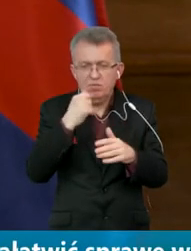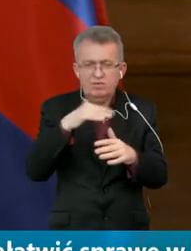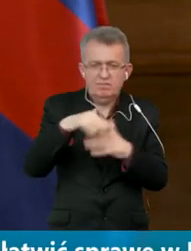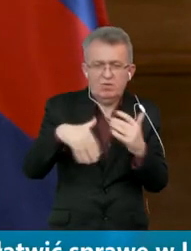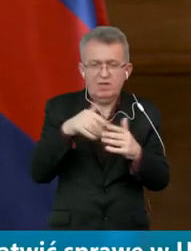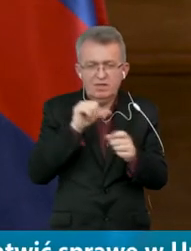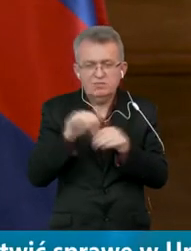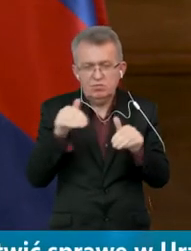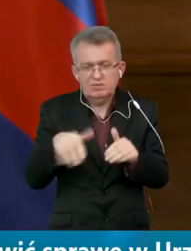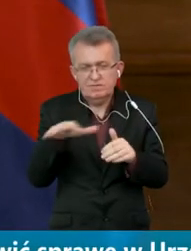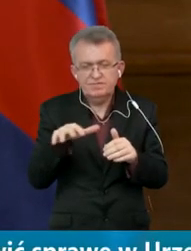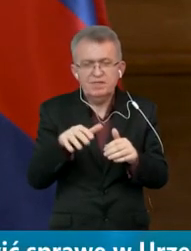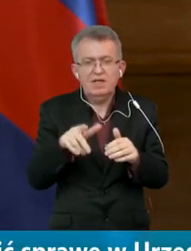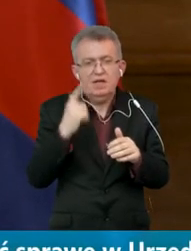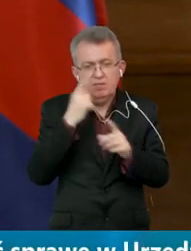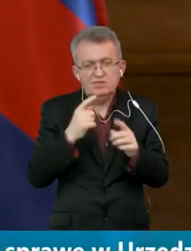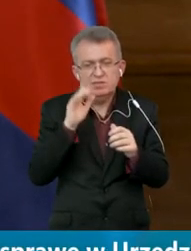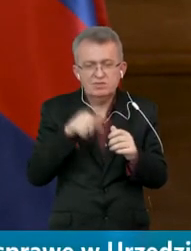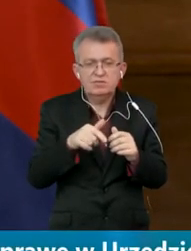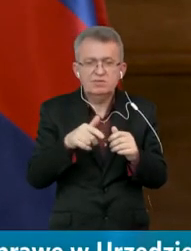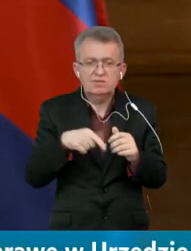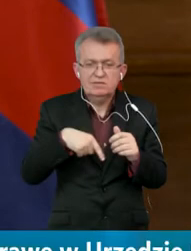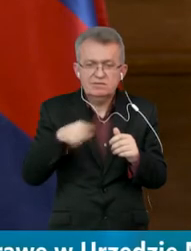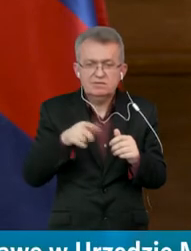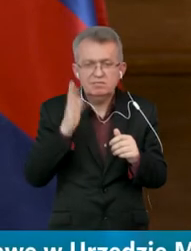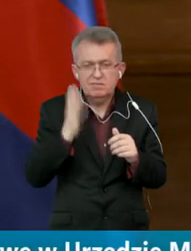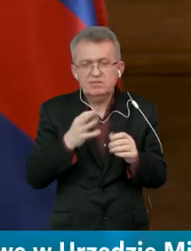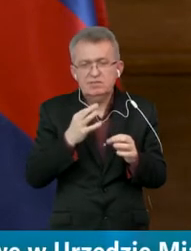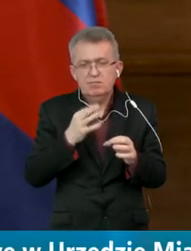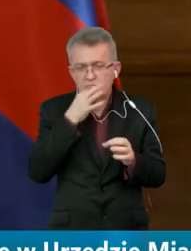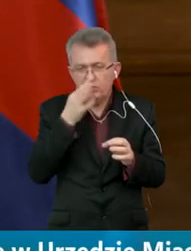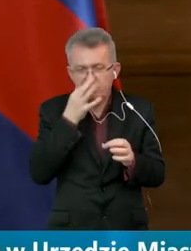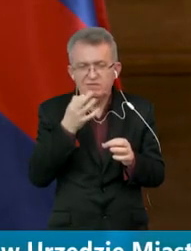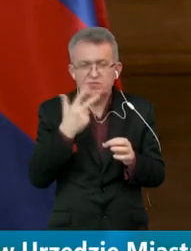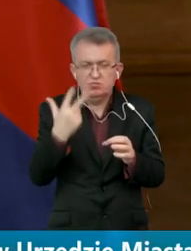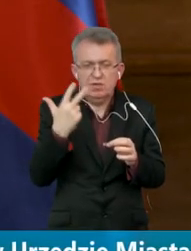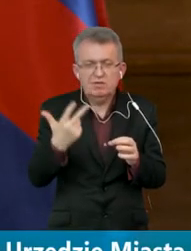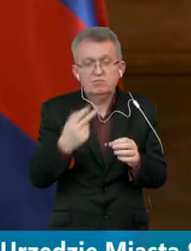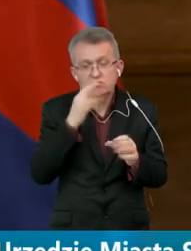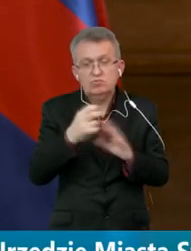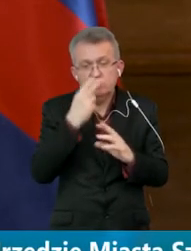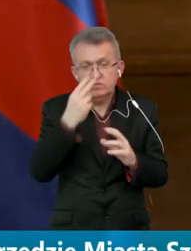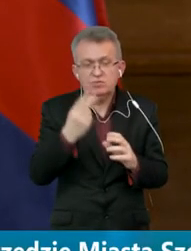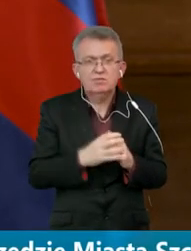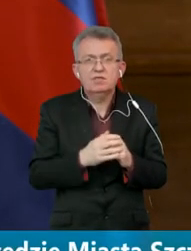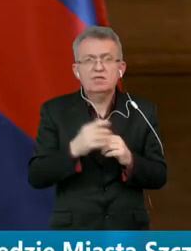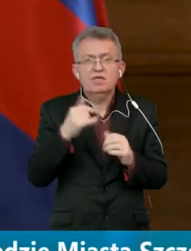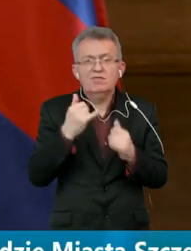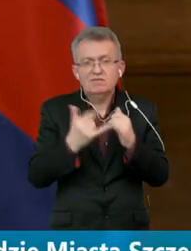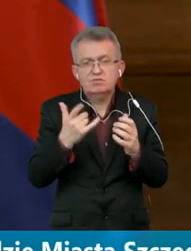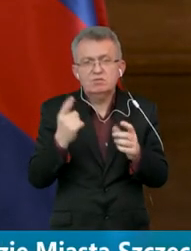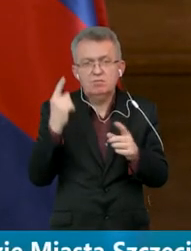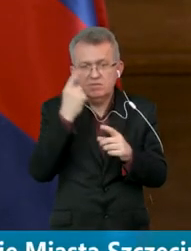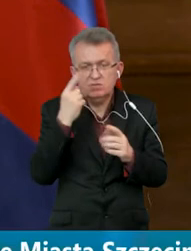tam zapanować, więc mam nadzieję, że to się uda w ciągu najbliższych 3 lat. No zobaczymy. Inwestorzy na razie